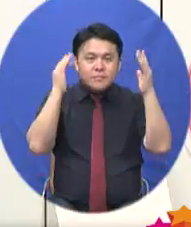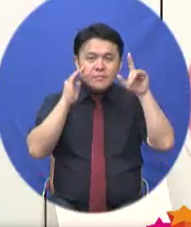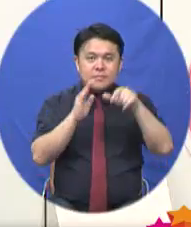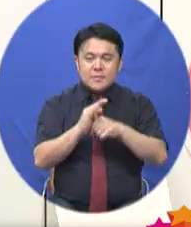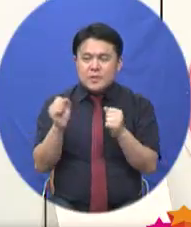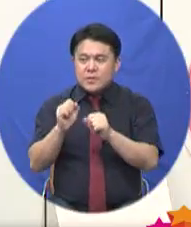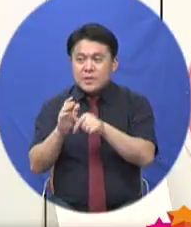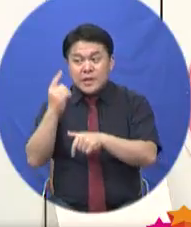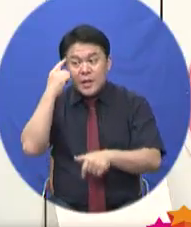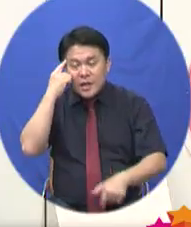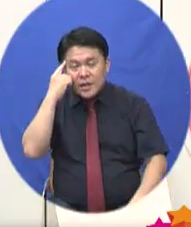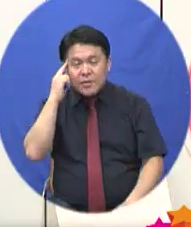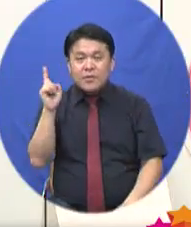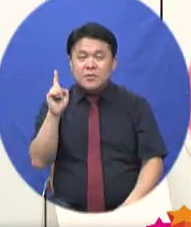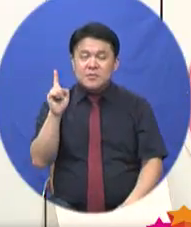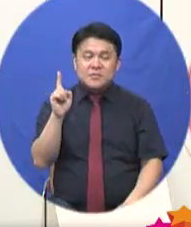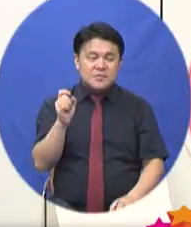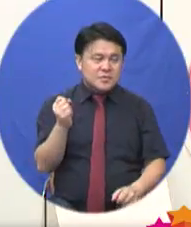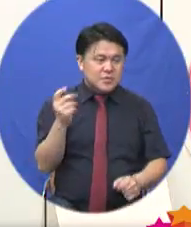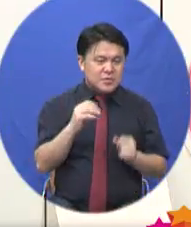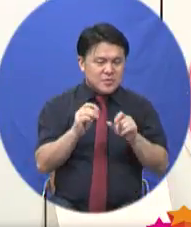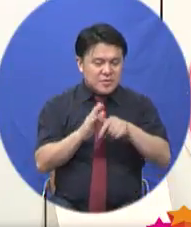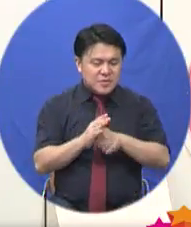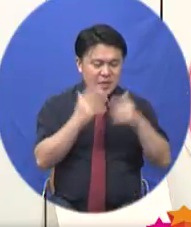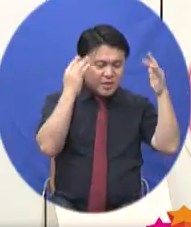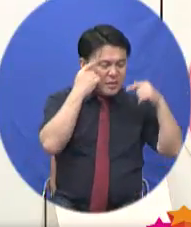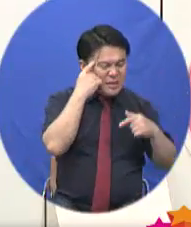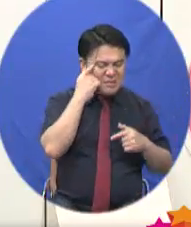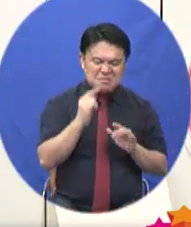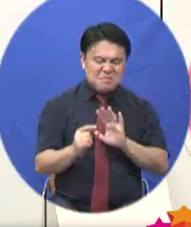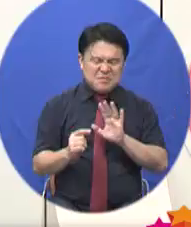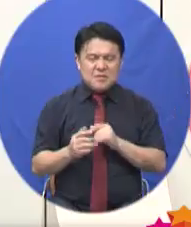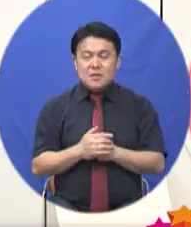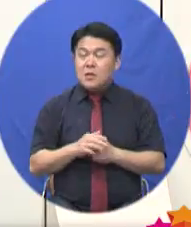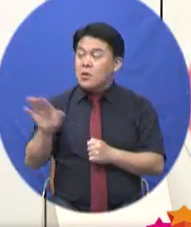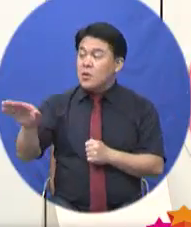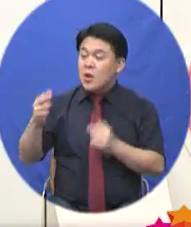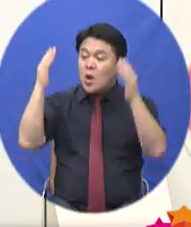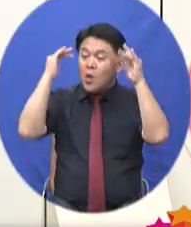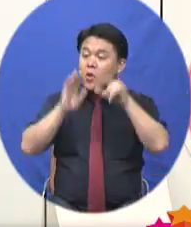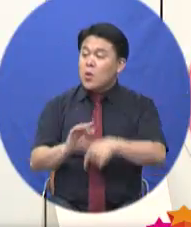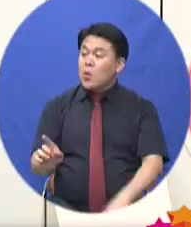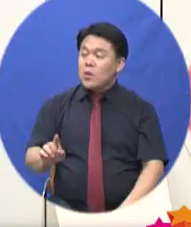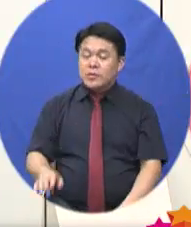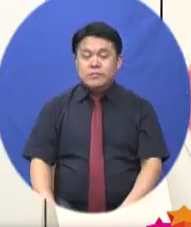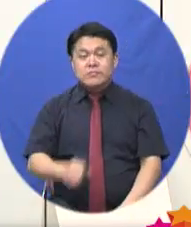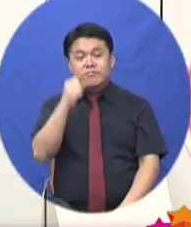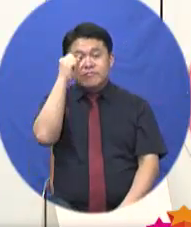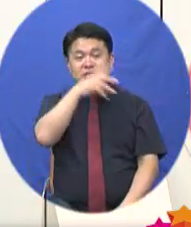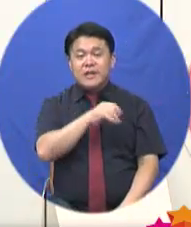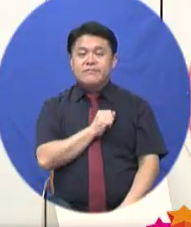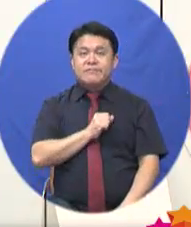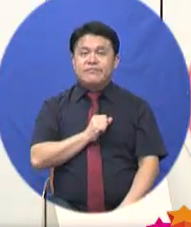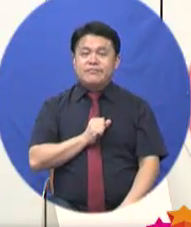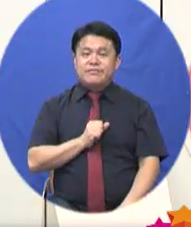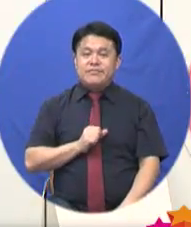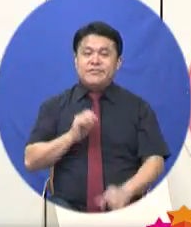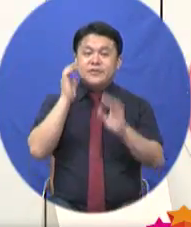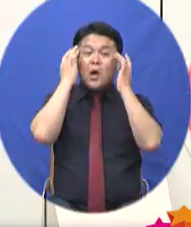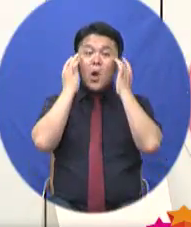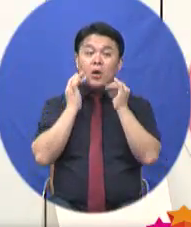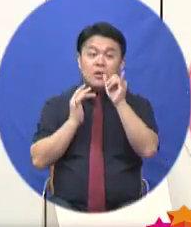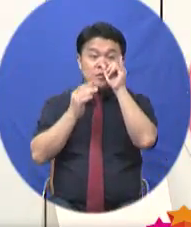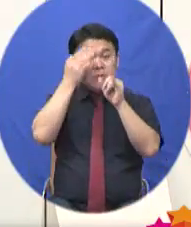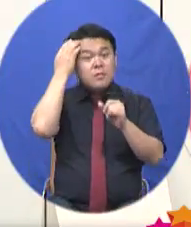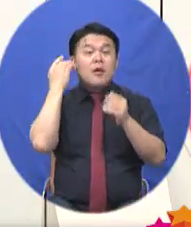겨울에 여름 생각하면 됩니다. 네. 선생님은 더위를 어떻게 이렇게 피하세요? 뭐 그러니 해요. 땀 나면